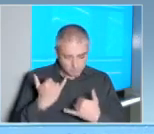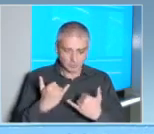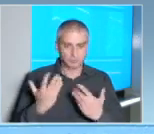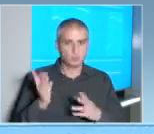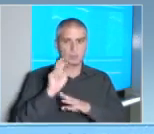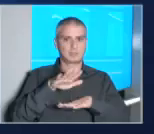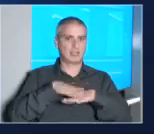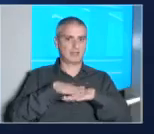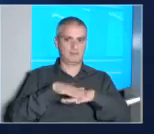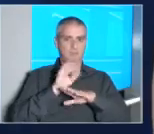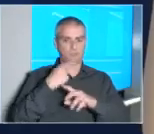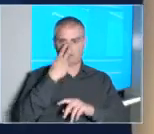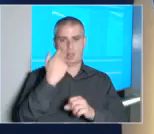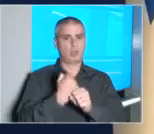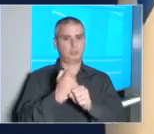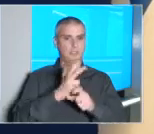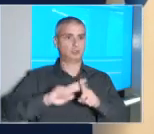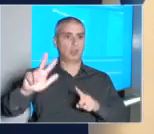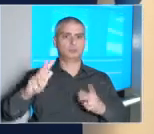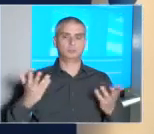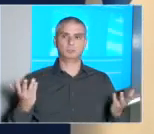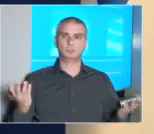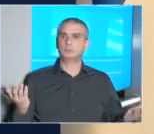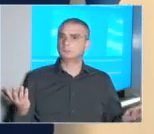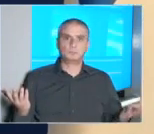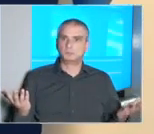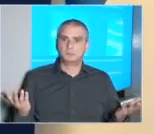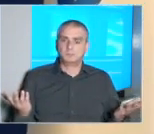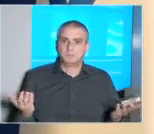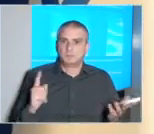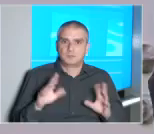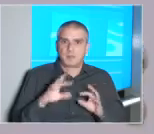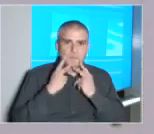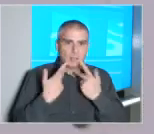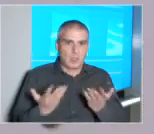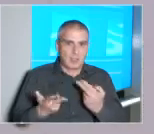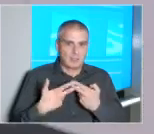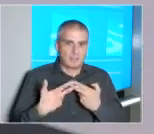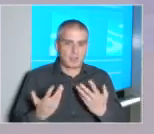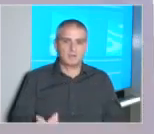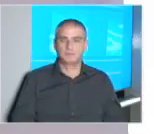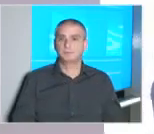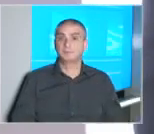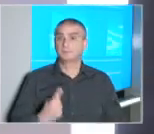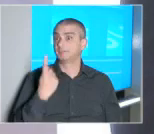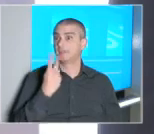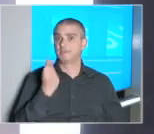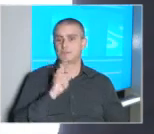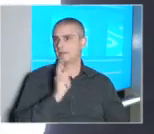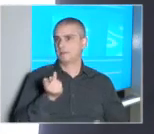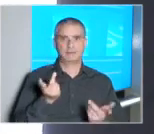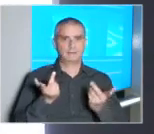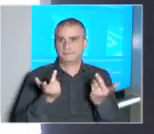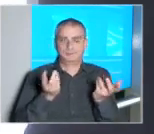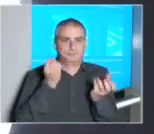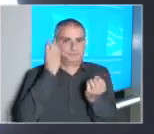שהם תיקים לבחירות כדי להראות עשייה לפחות 3 חודשים. זה לא בדרך לפתרון, נכון? קודם כל, זה אחד הדברים הכי פיקטיביים שהיו